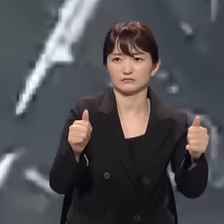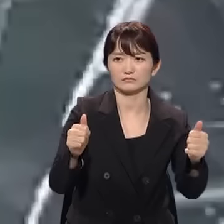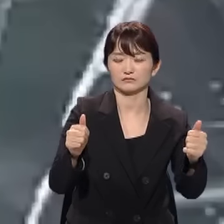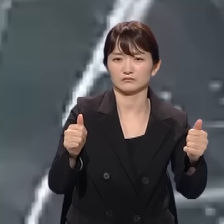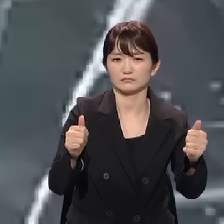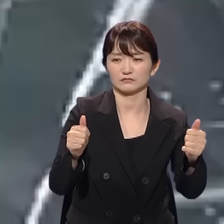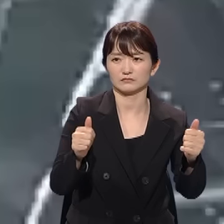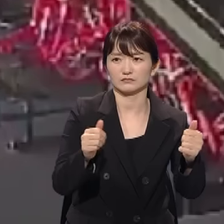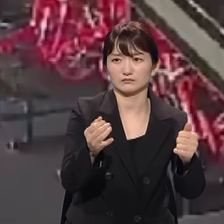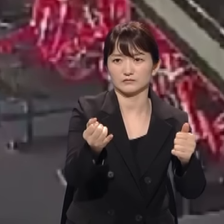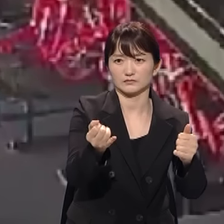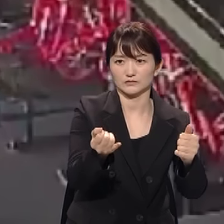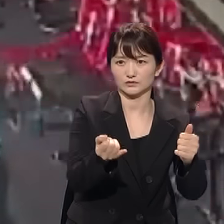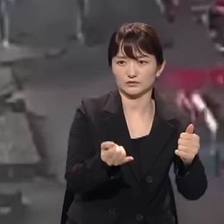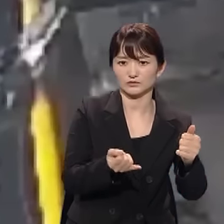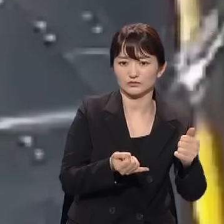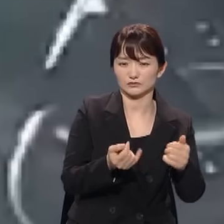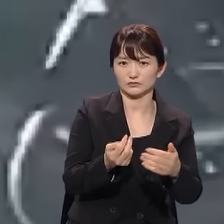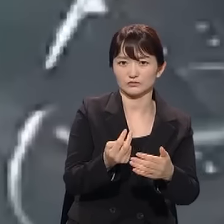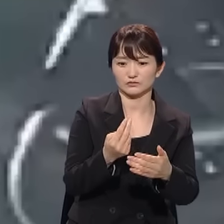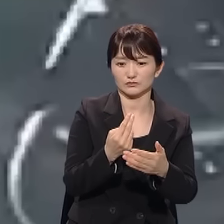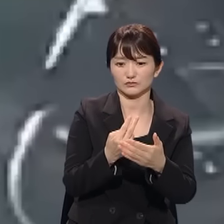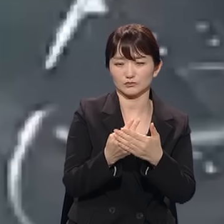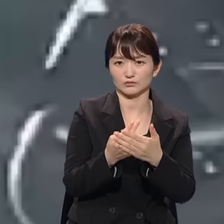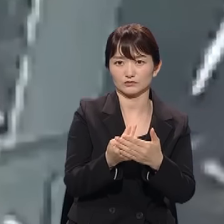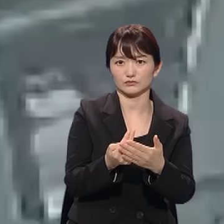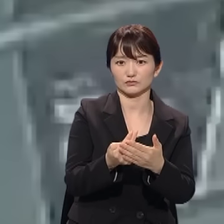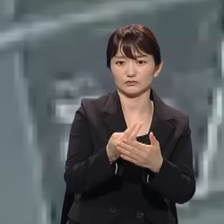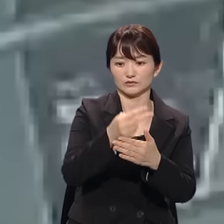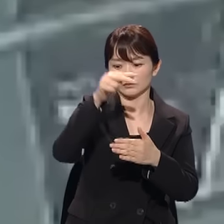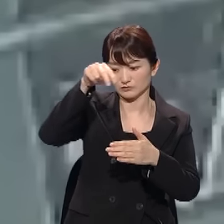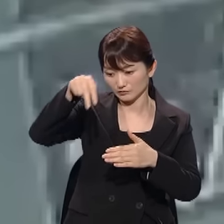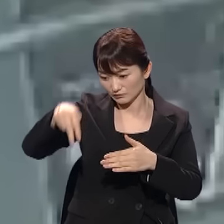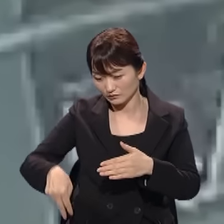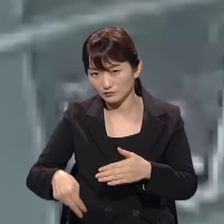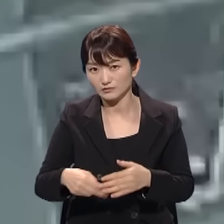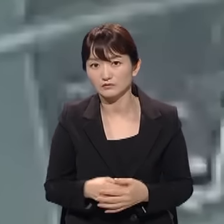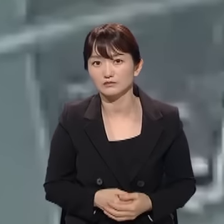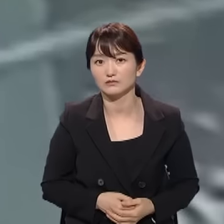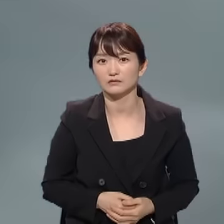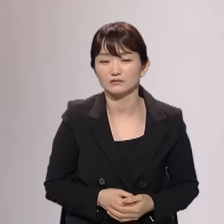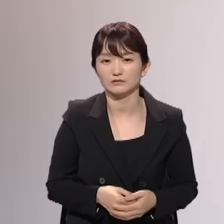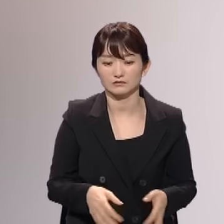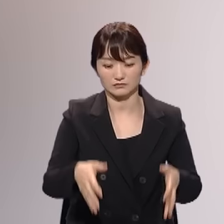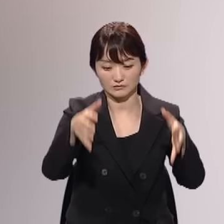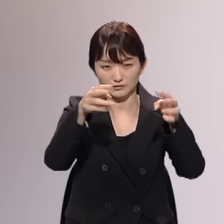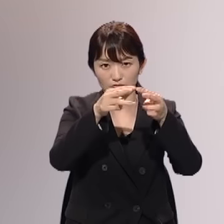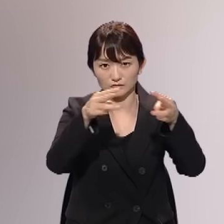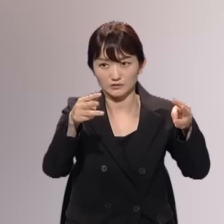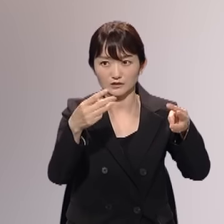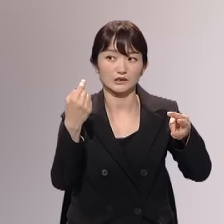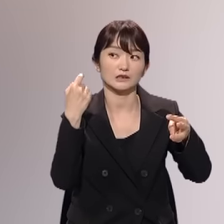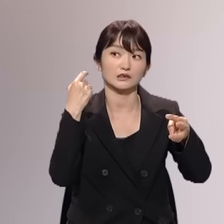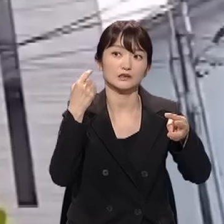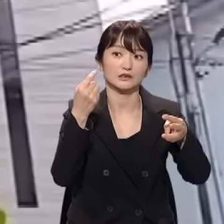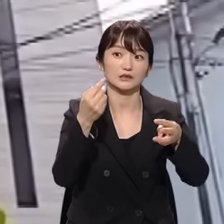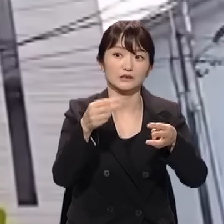그러더니 창문 밖으로 튕겨나가서 밑으로 추락하고 맙니다. 네? 예, 당시 저것이 3층이었고 뒤로